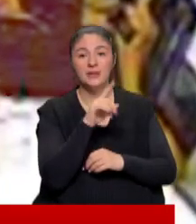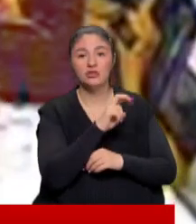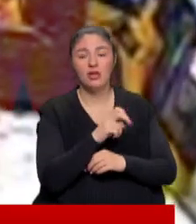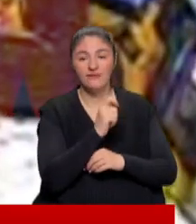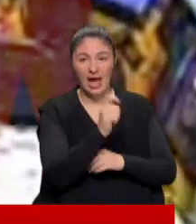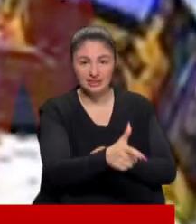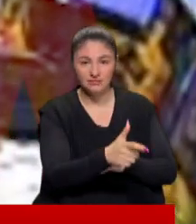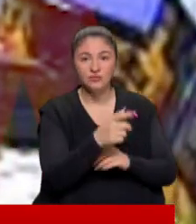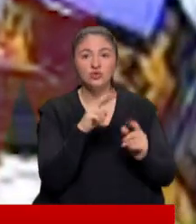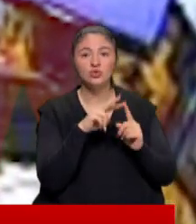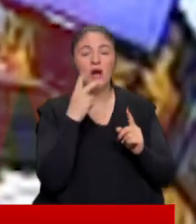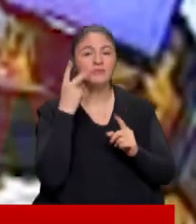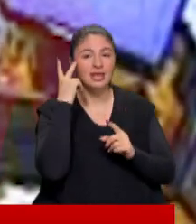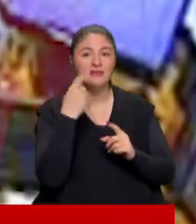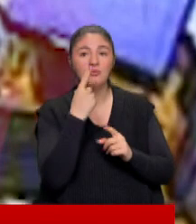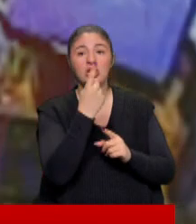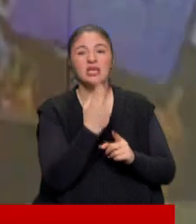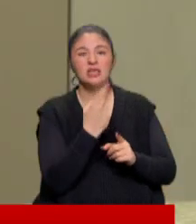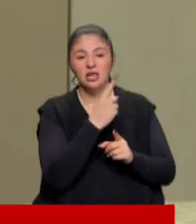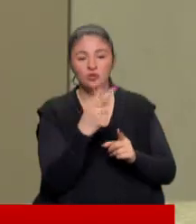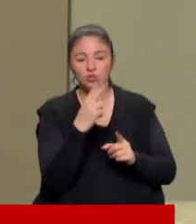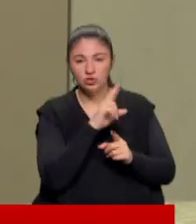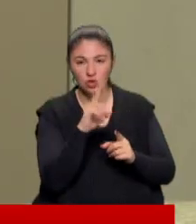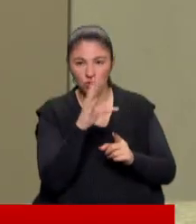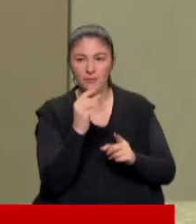dolar verdim. Nur abla dedi önce bu 700 olur